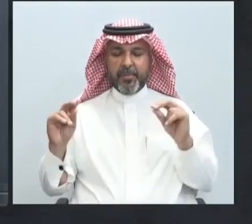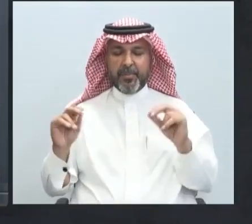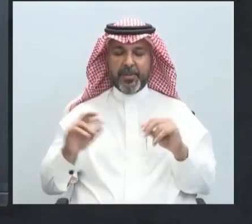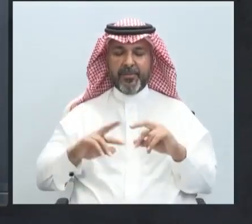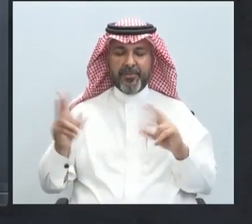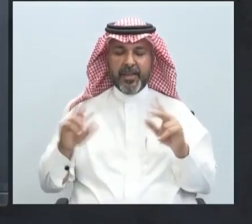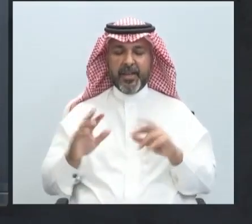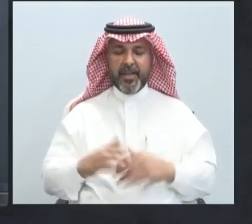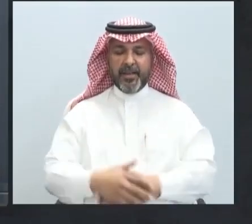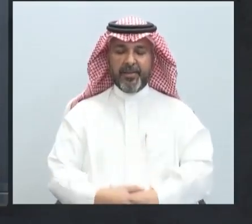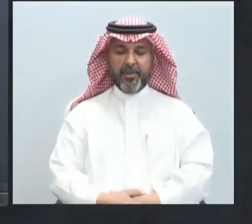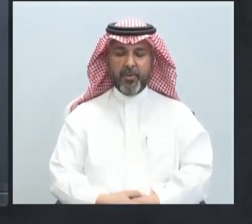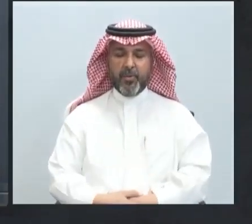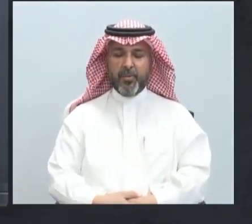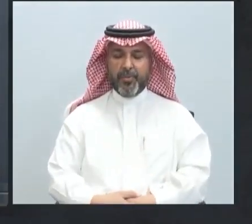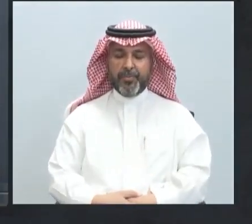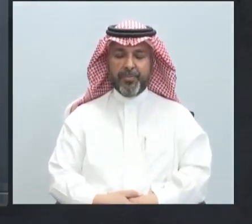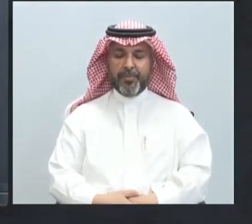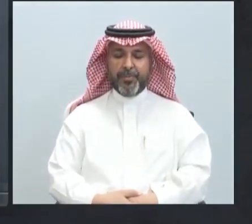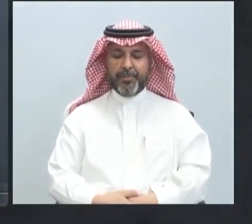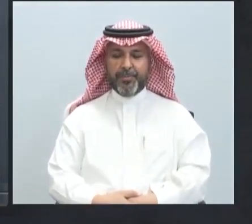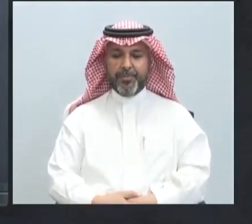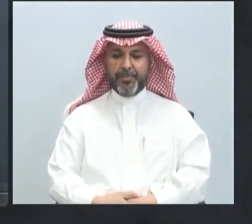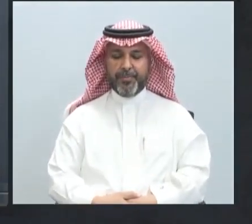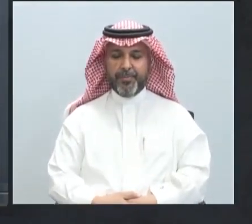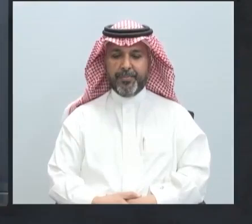تملك كروماتيدات شقيقه تملك كروموسومات